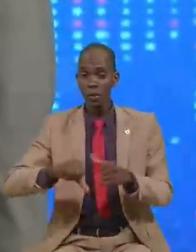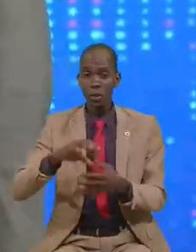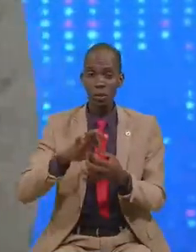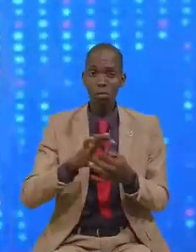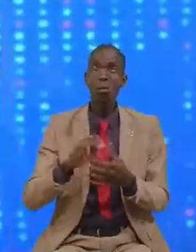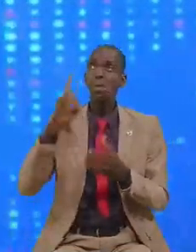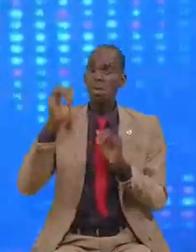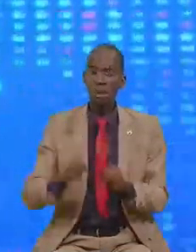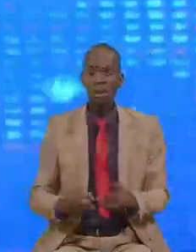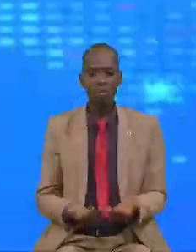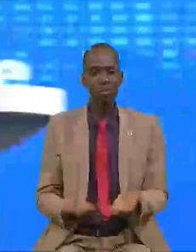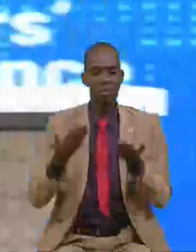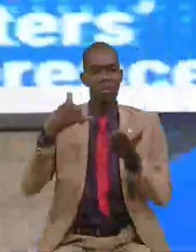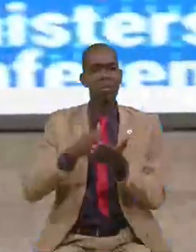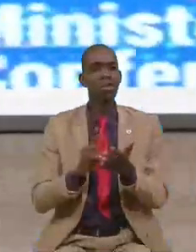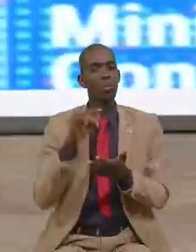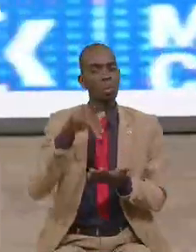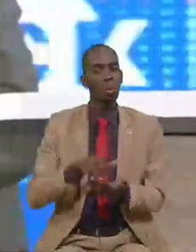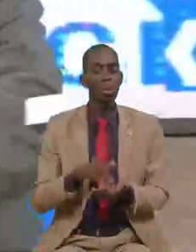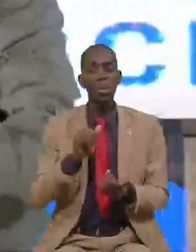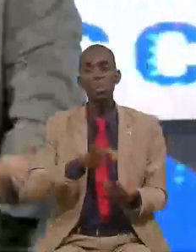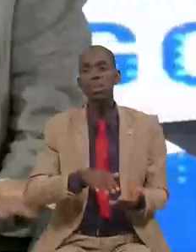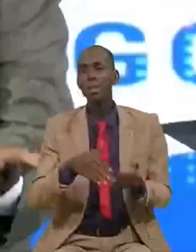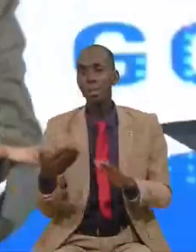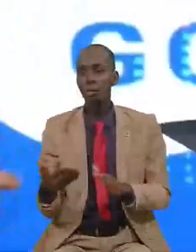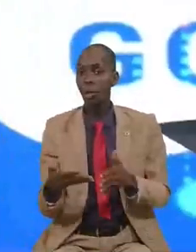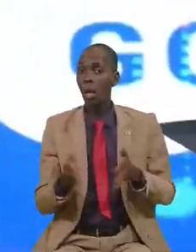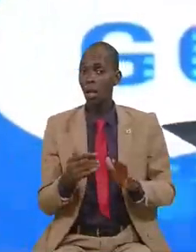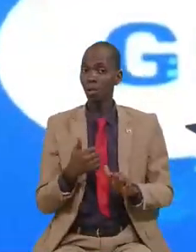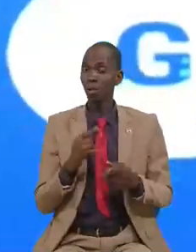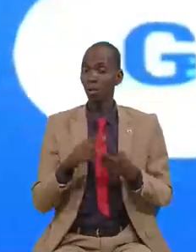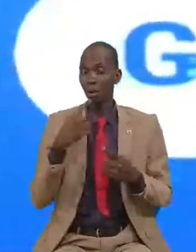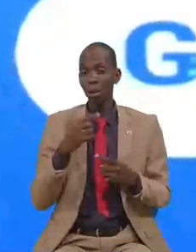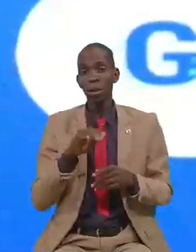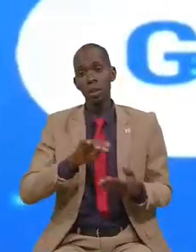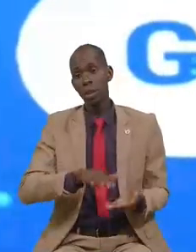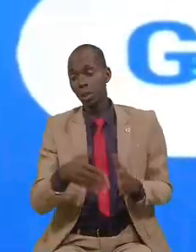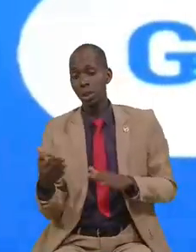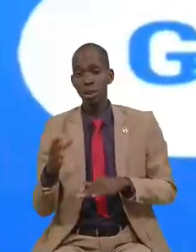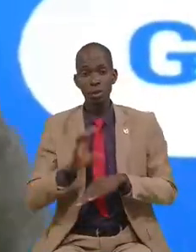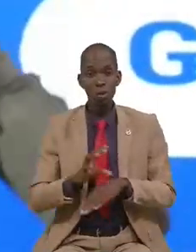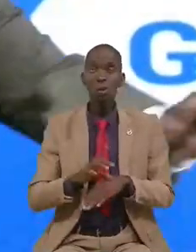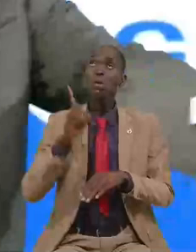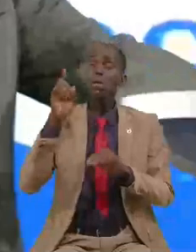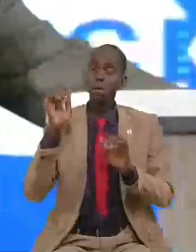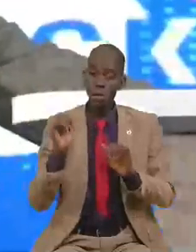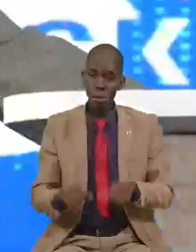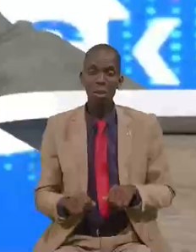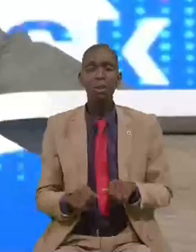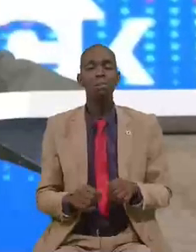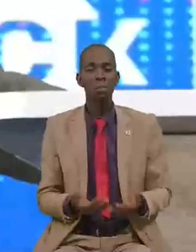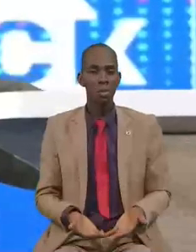Il peut relever une communion morte. Permettez-moi, une dénomination morte. Il peut relever cette dénomination